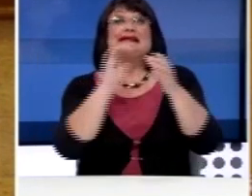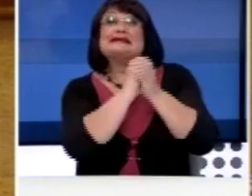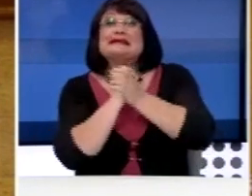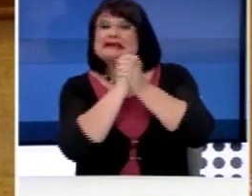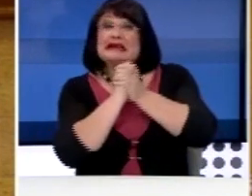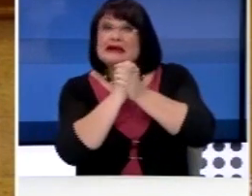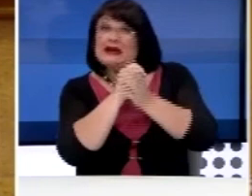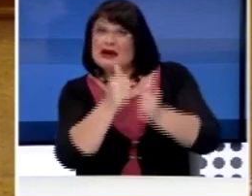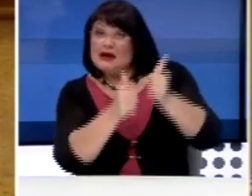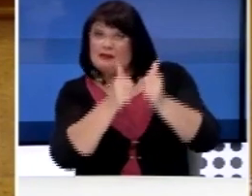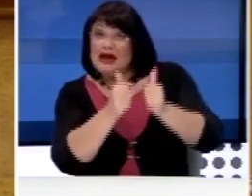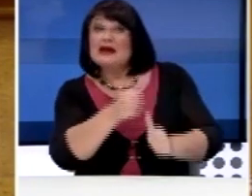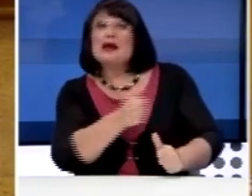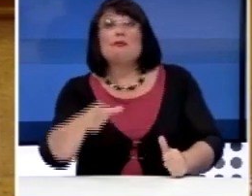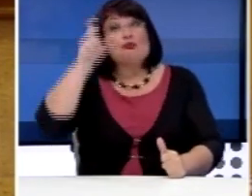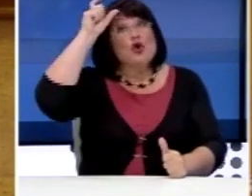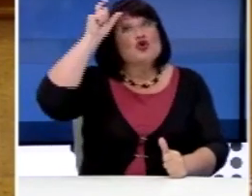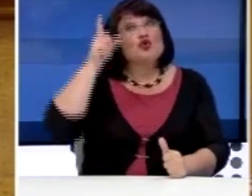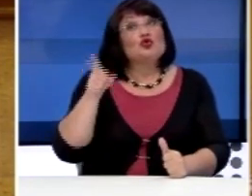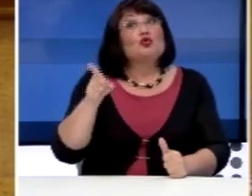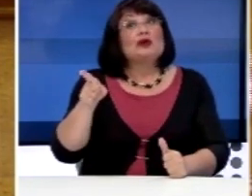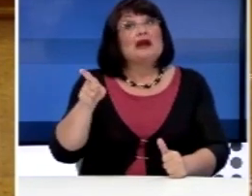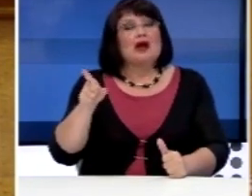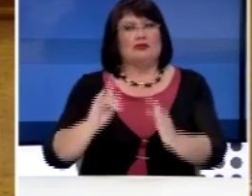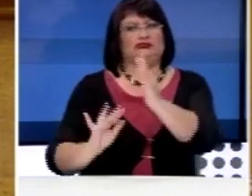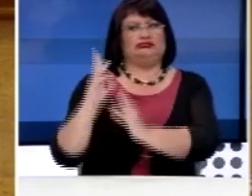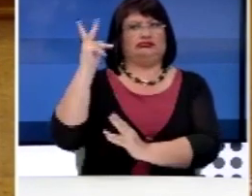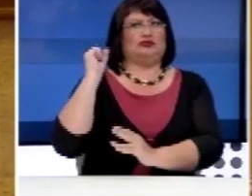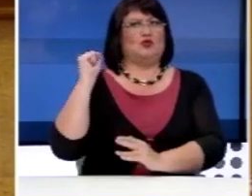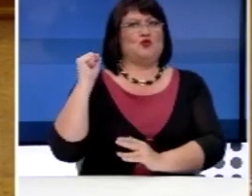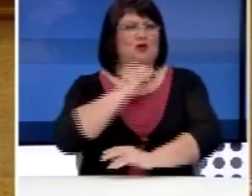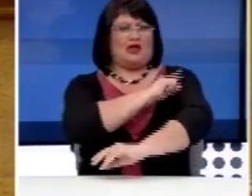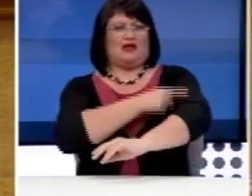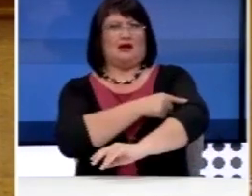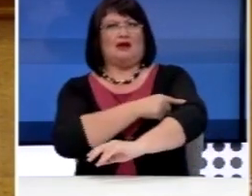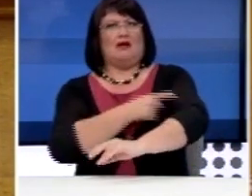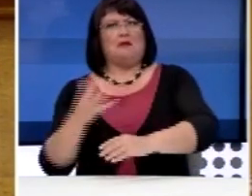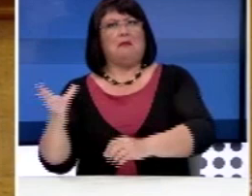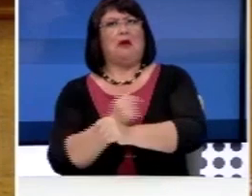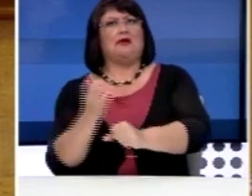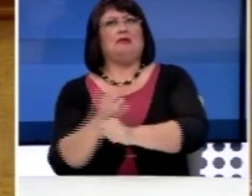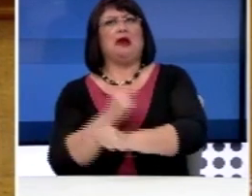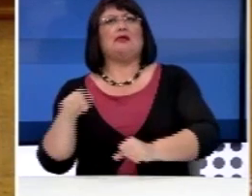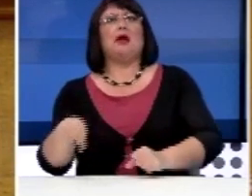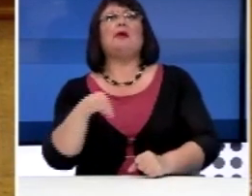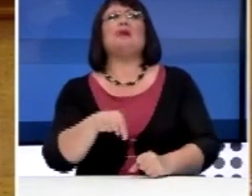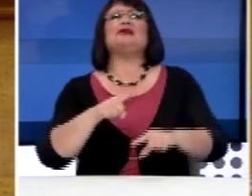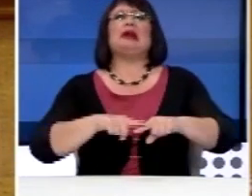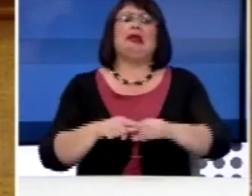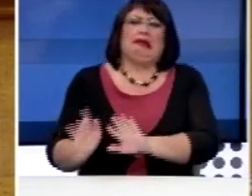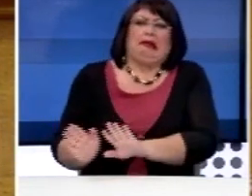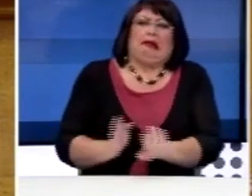αναβάθμιση της Τουρκίας στη μοιρασιά. Και αυτό σας το υπογράφουμε. Τα όσα βέβαια λέτε